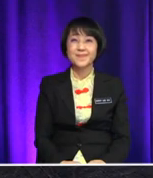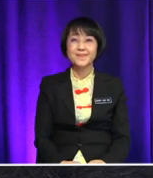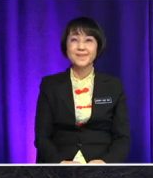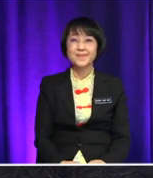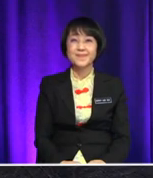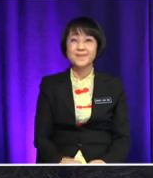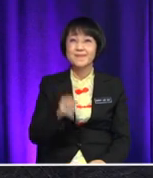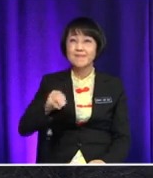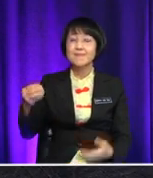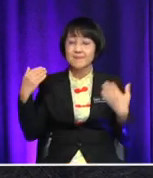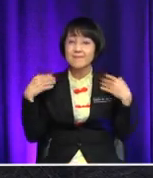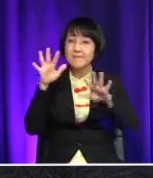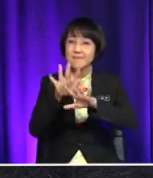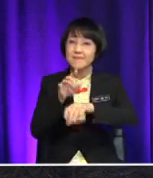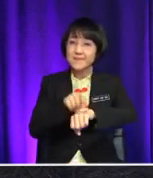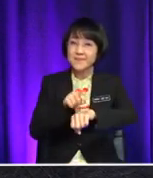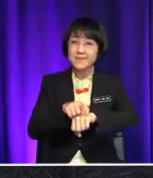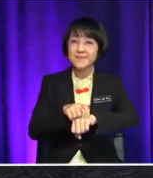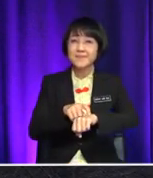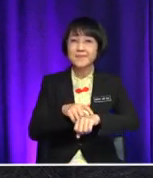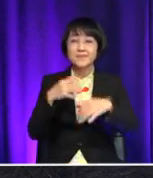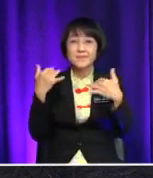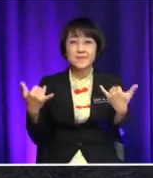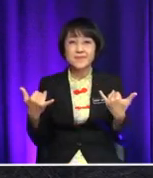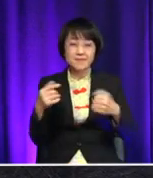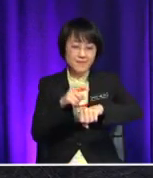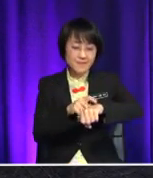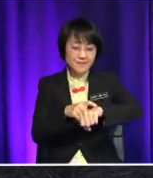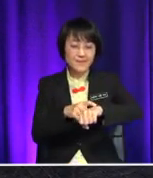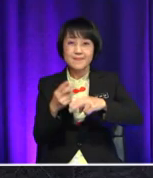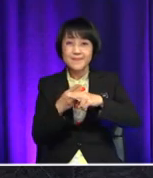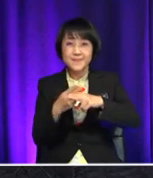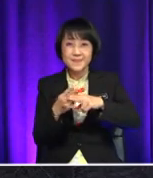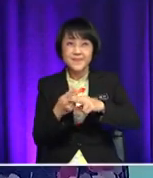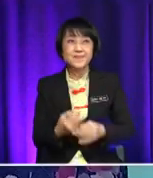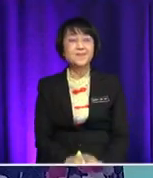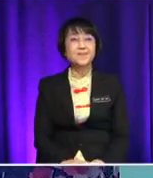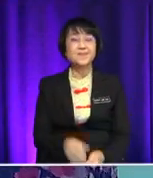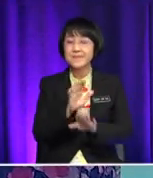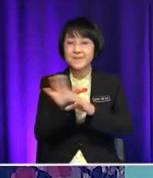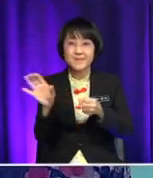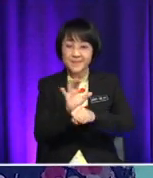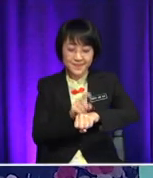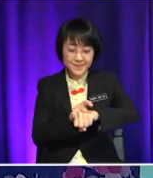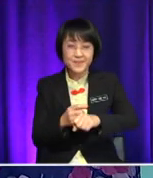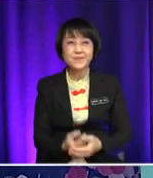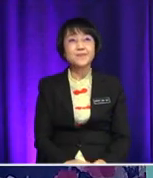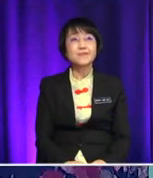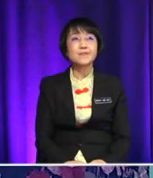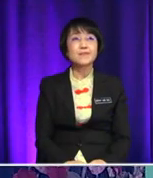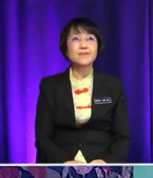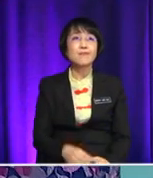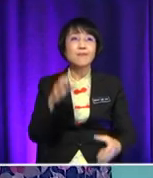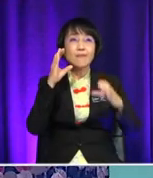terbatas termasuk penilaian komunikasi lisan Nah untuk penilaian komunikasi desain banyak ada 3